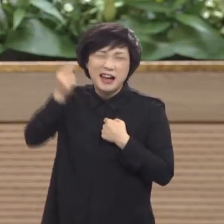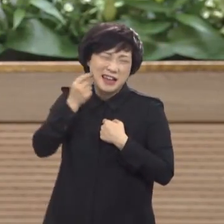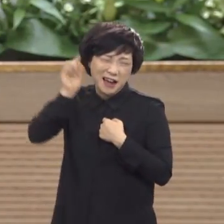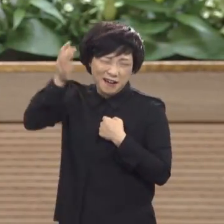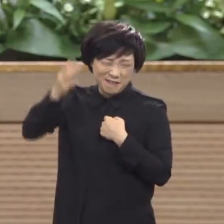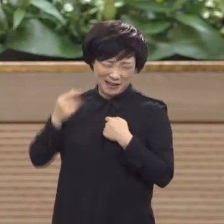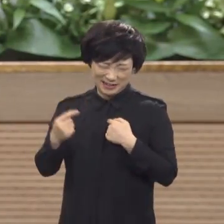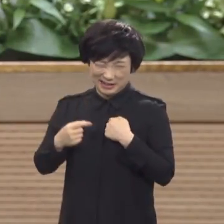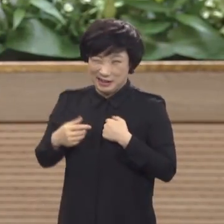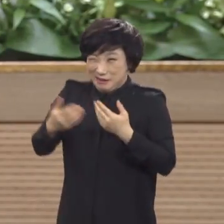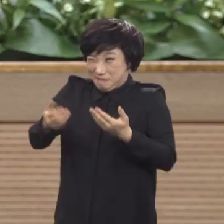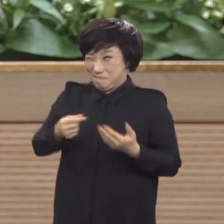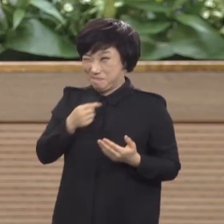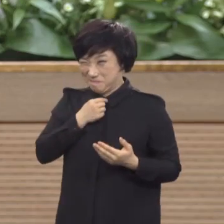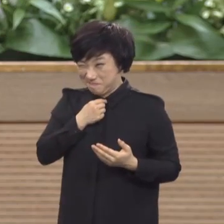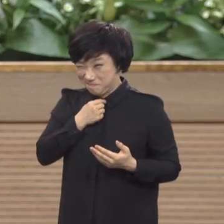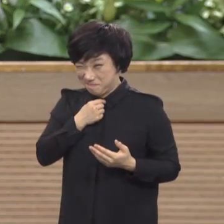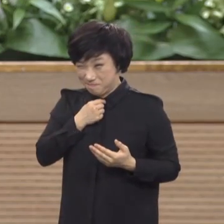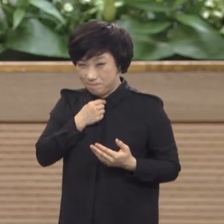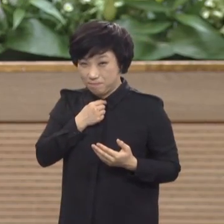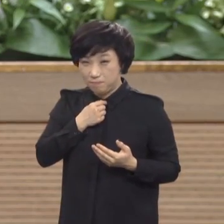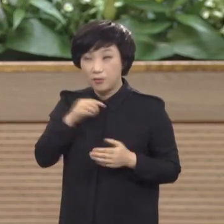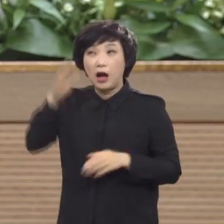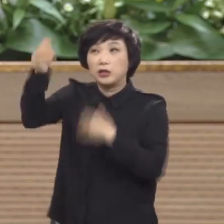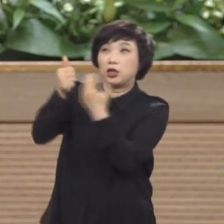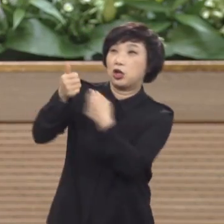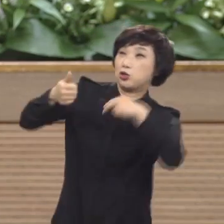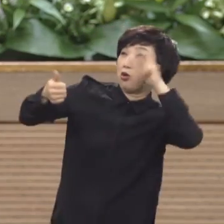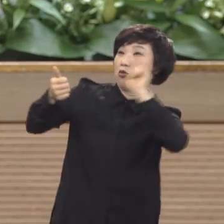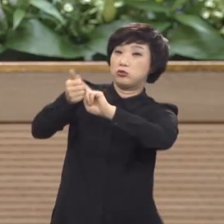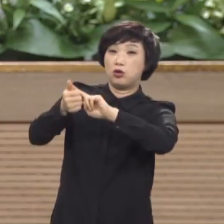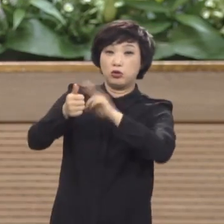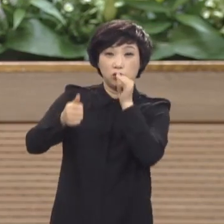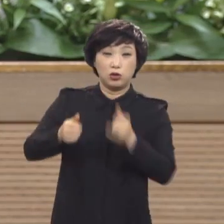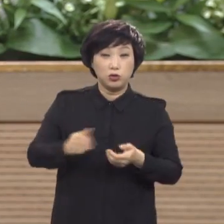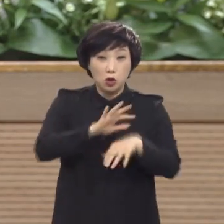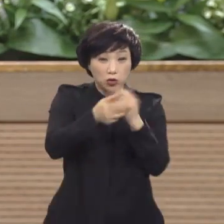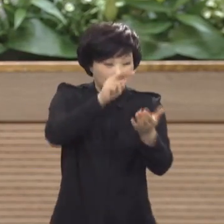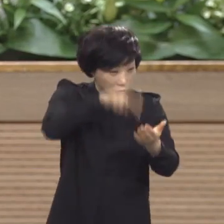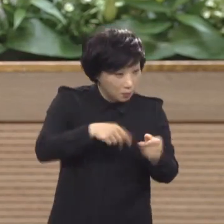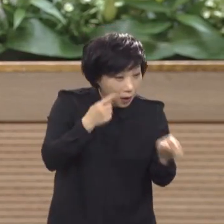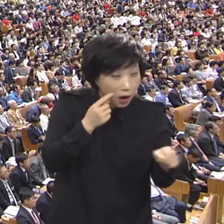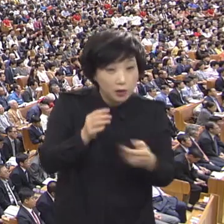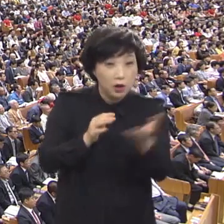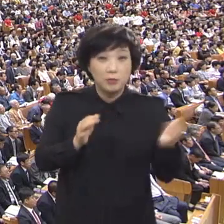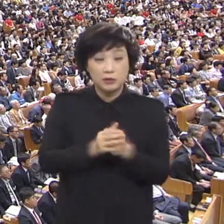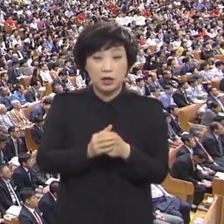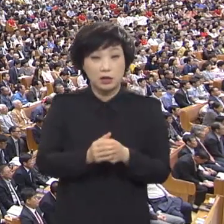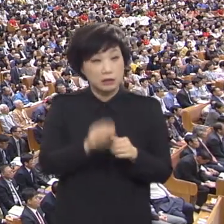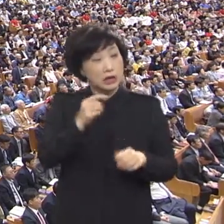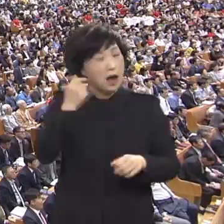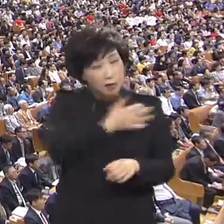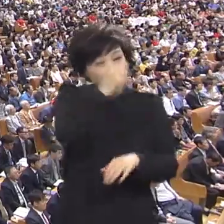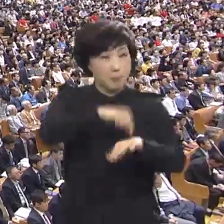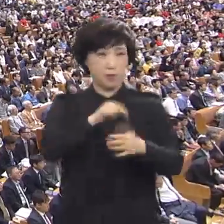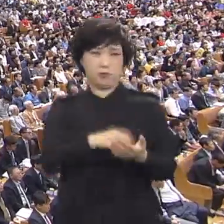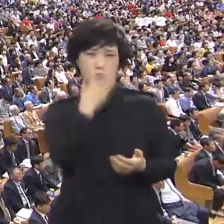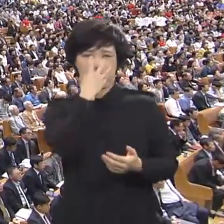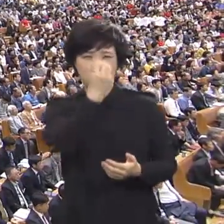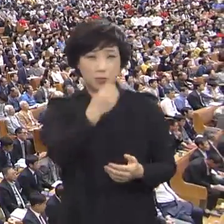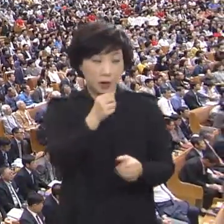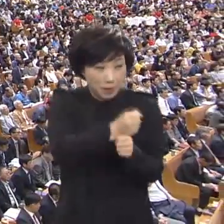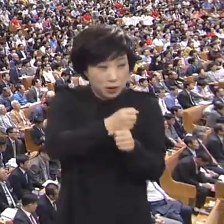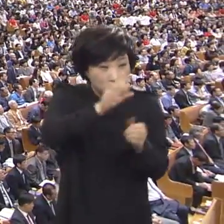좀 받아봐야 되겠다 하고 하나님께 도전했어. 읽어봐. 내가 아름다움으로 마음이 교만하였으며 내가